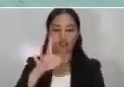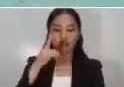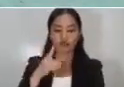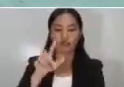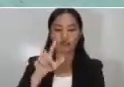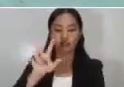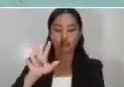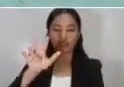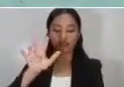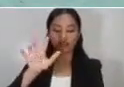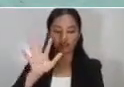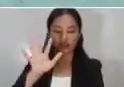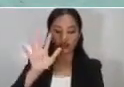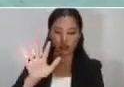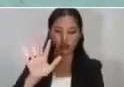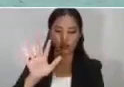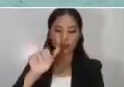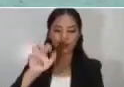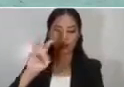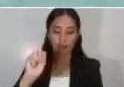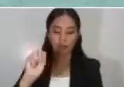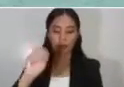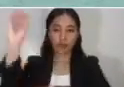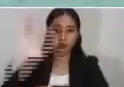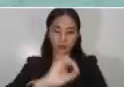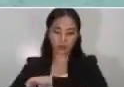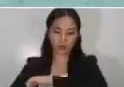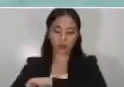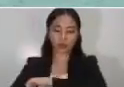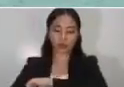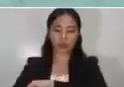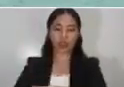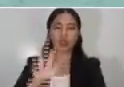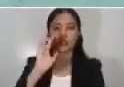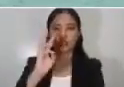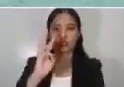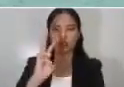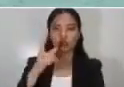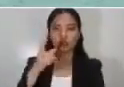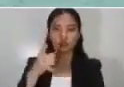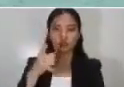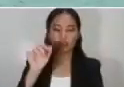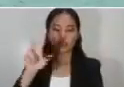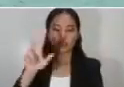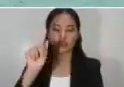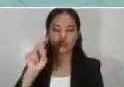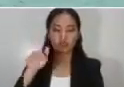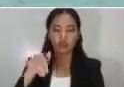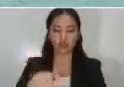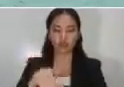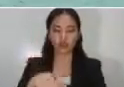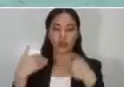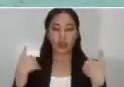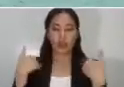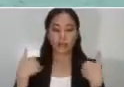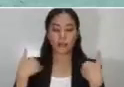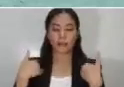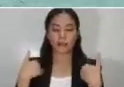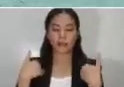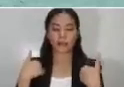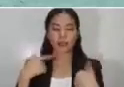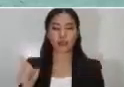ito sa ibang bahagi ng bansa pero magkakaibang araw dahil magkakaiba ang latitude ng bawat lugar o layo natin mula sa